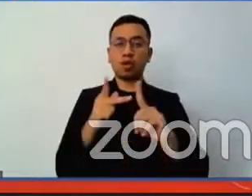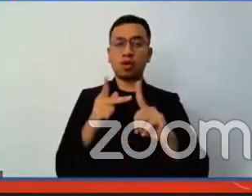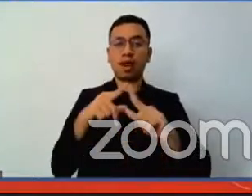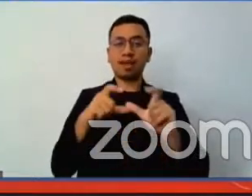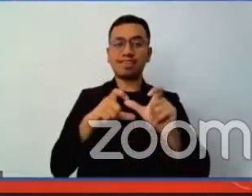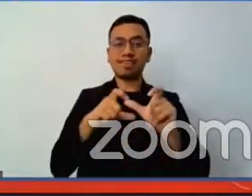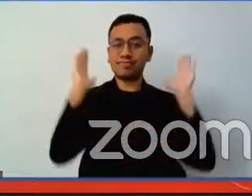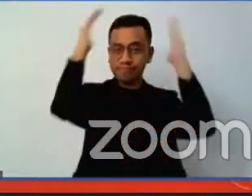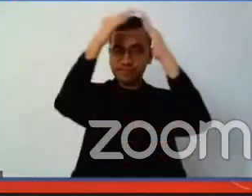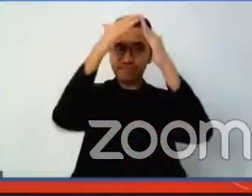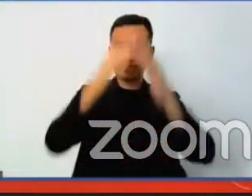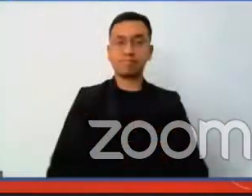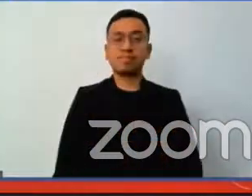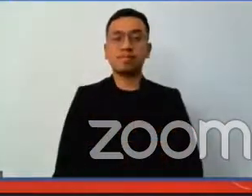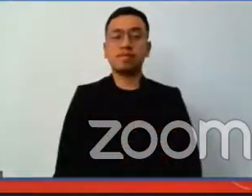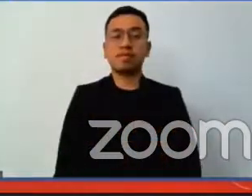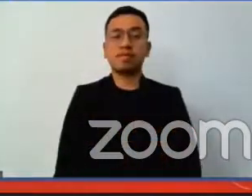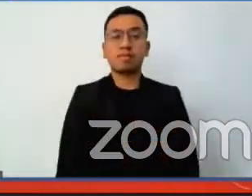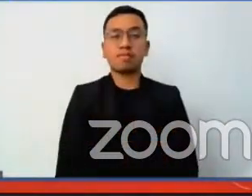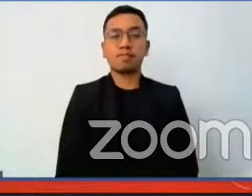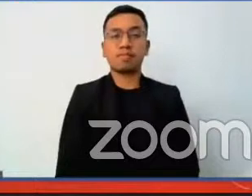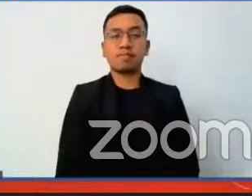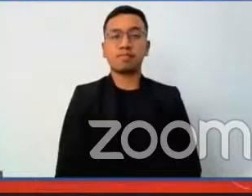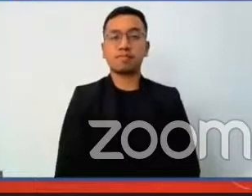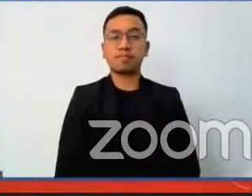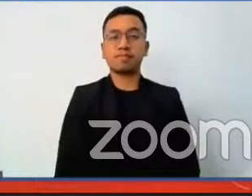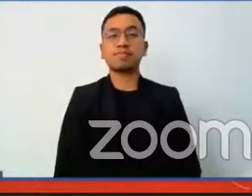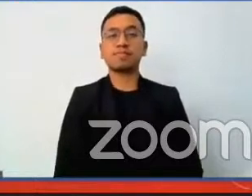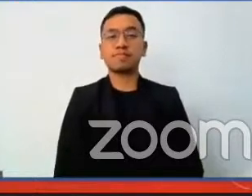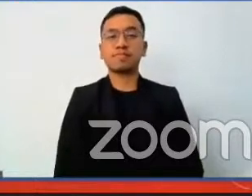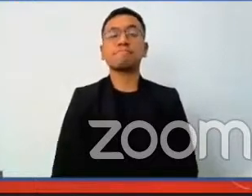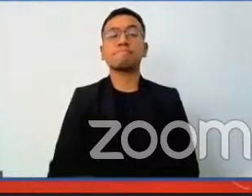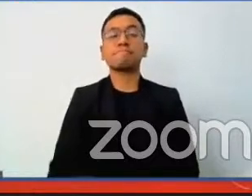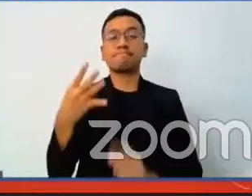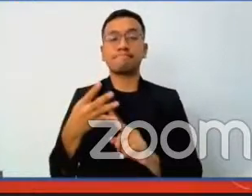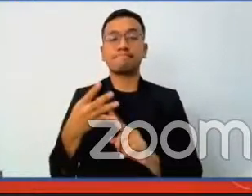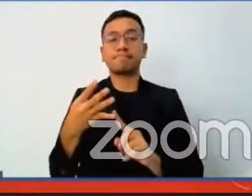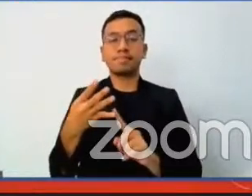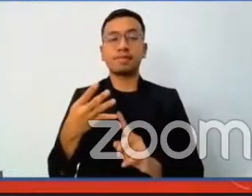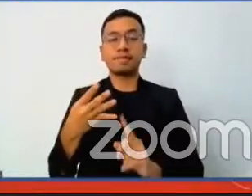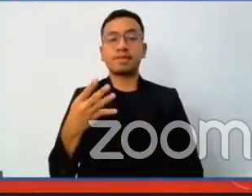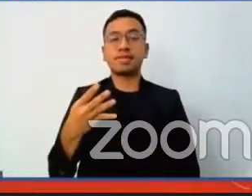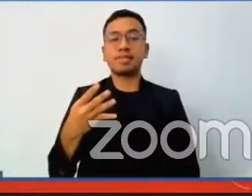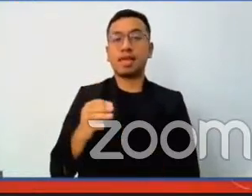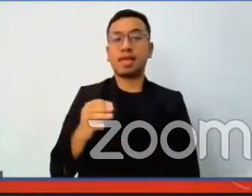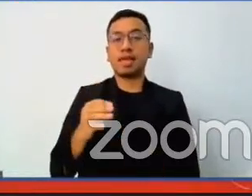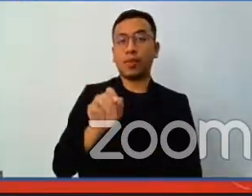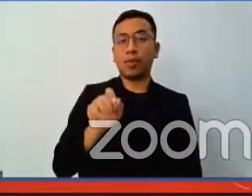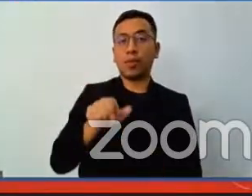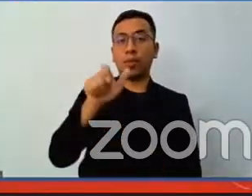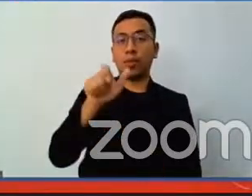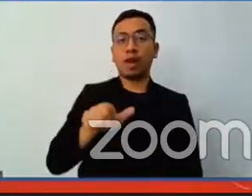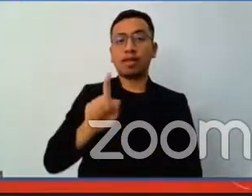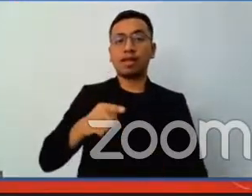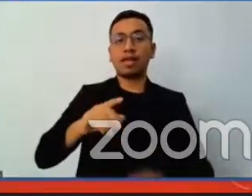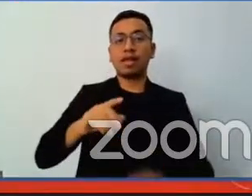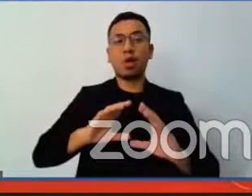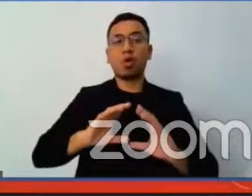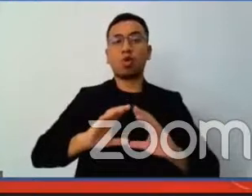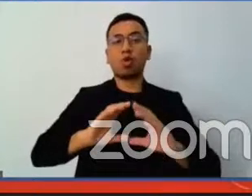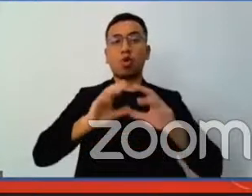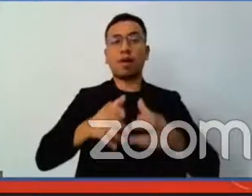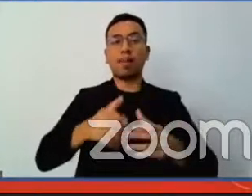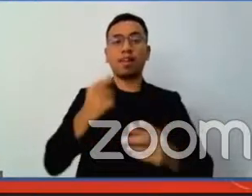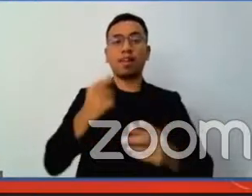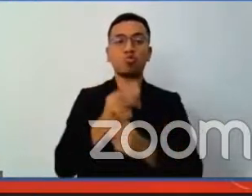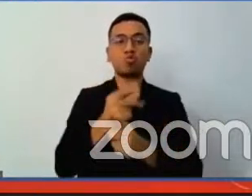Ariza Wahono MSc PhD. Beliau ini top 50 finalis Global Teachers Prize Fair